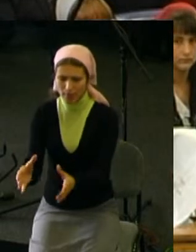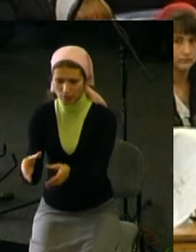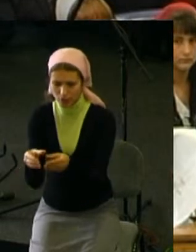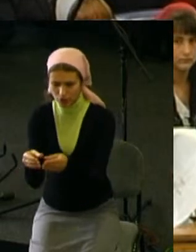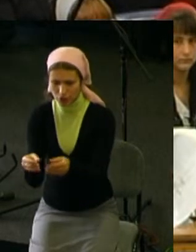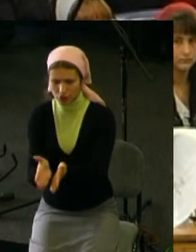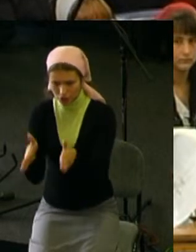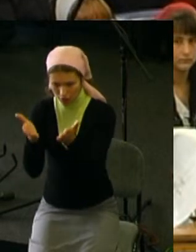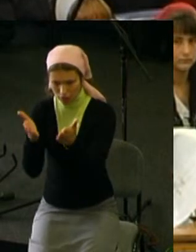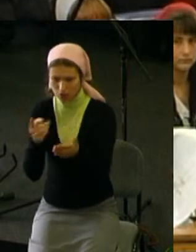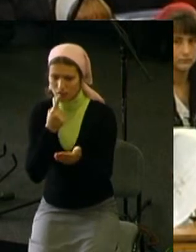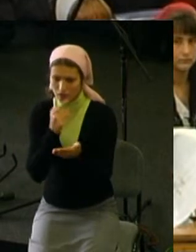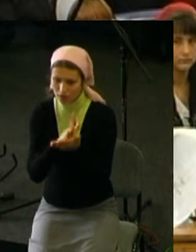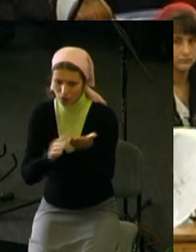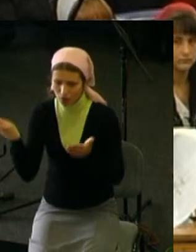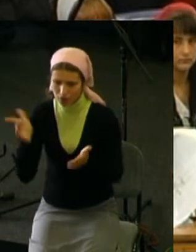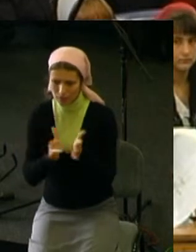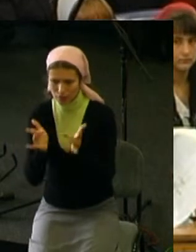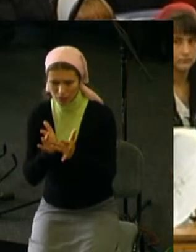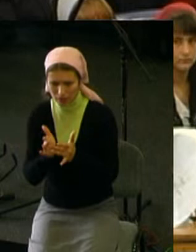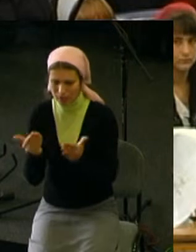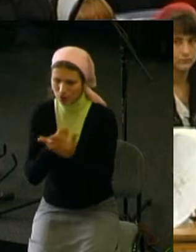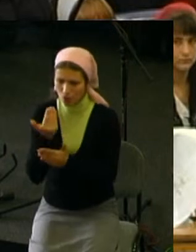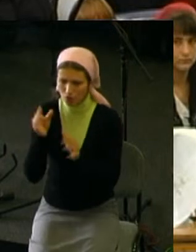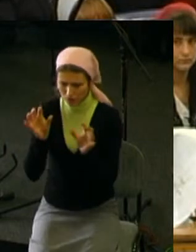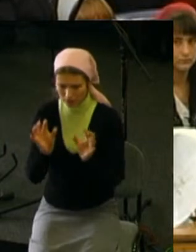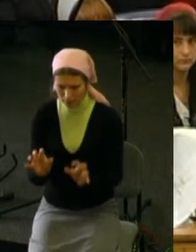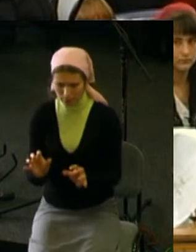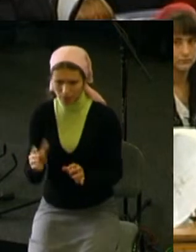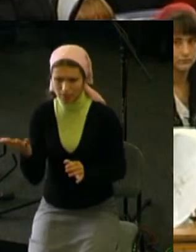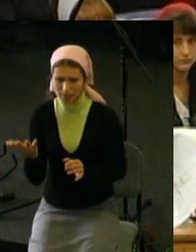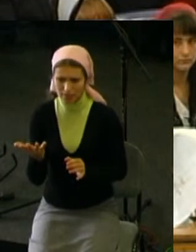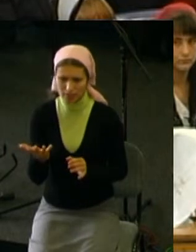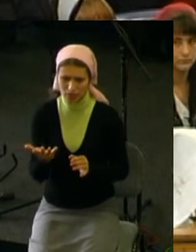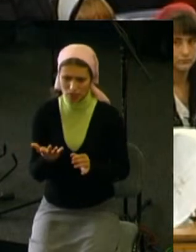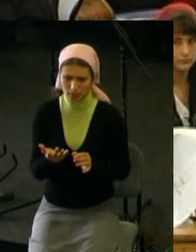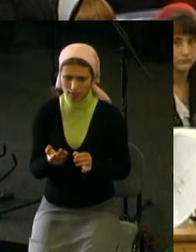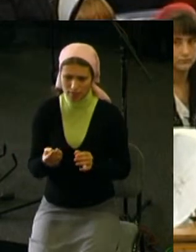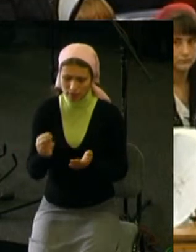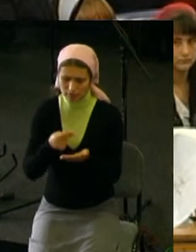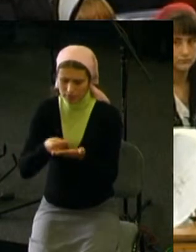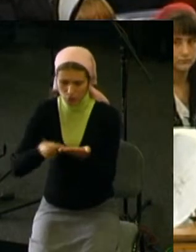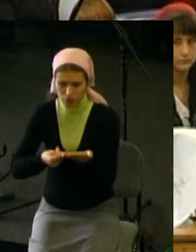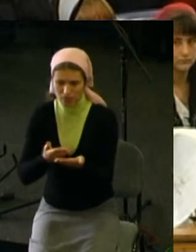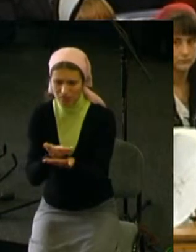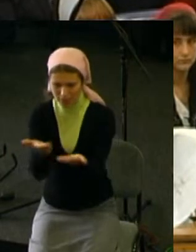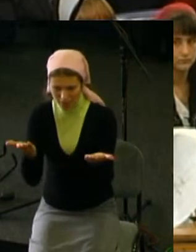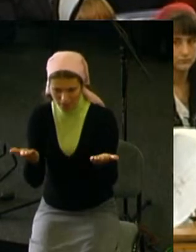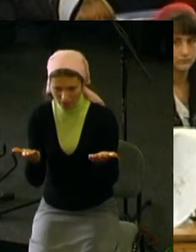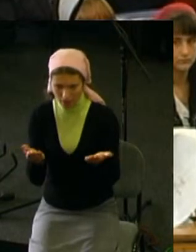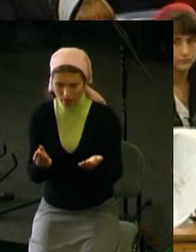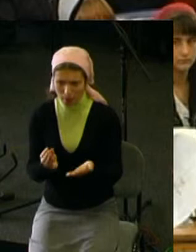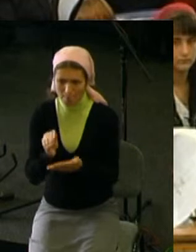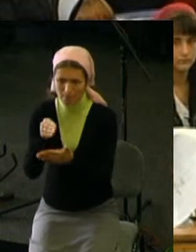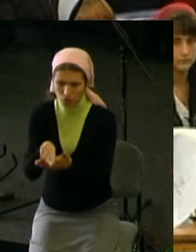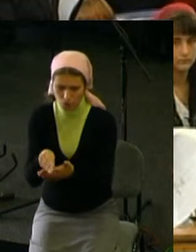Господа Ісуса Христа Нового завіту і А який він заключив з нами Ми